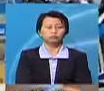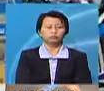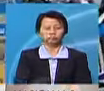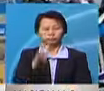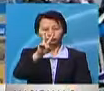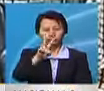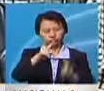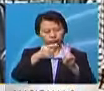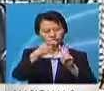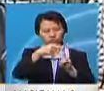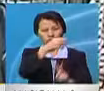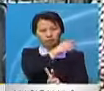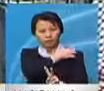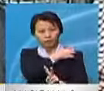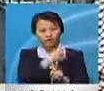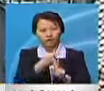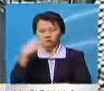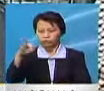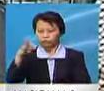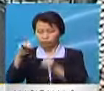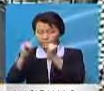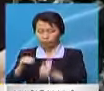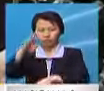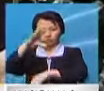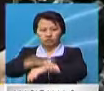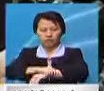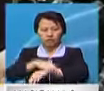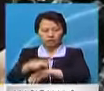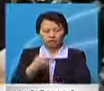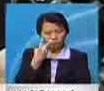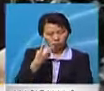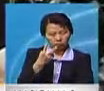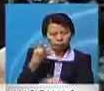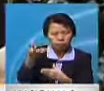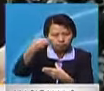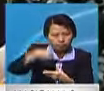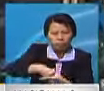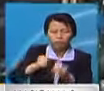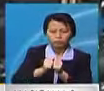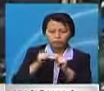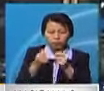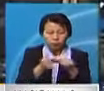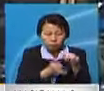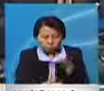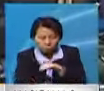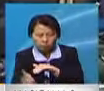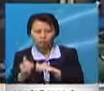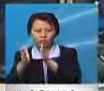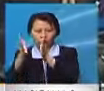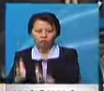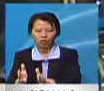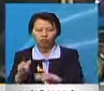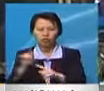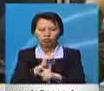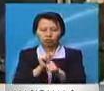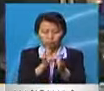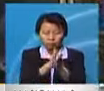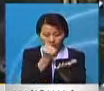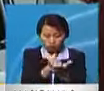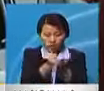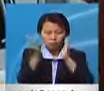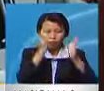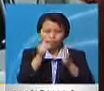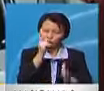Dua pegawai imigresen antara 19 individu yang ditahan selepas didapati terlibat dalam sindiket penyeludupan manusia menggunakan pasport